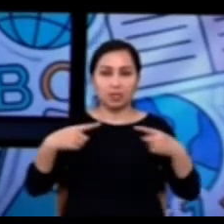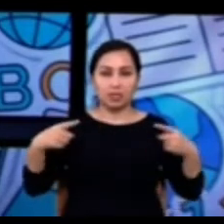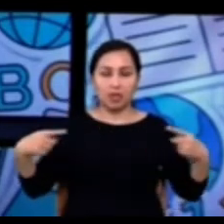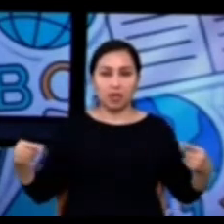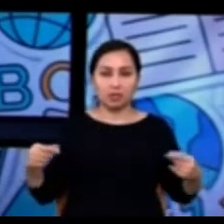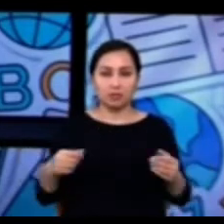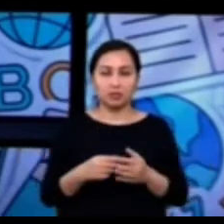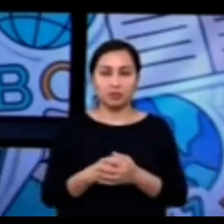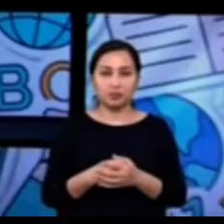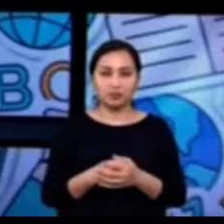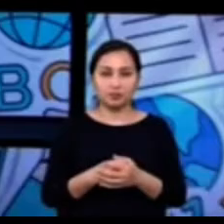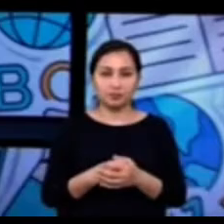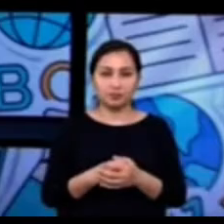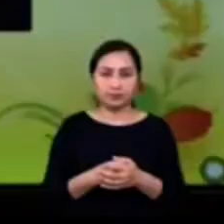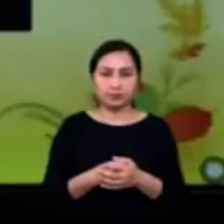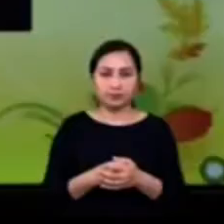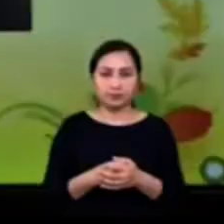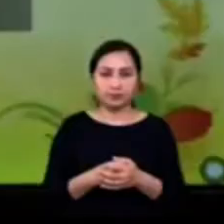разной.